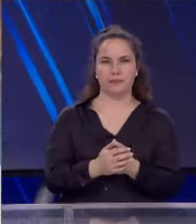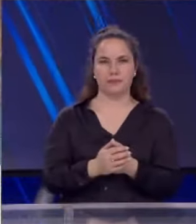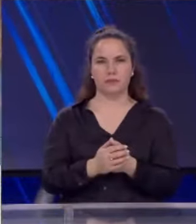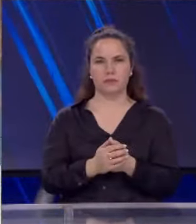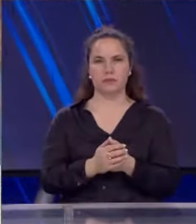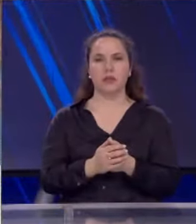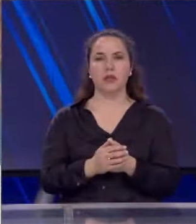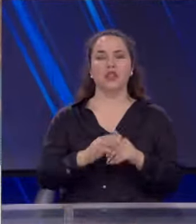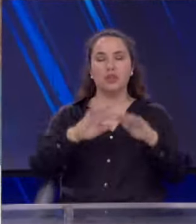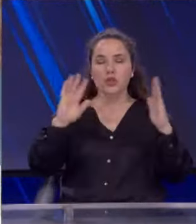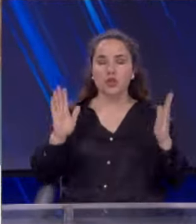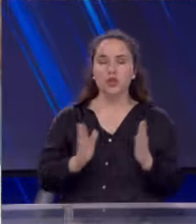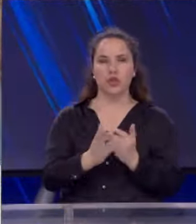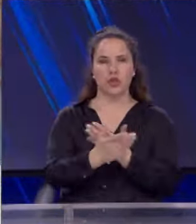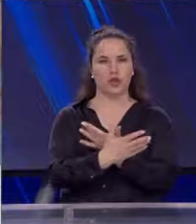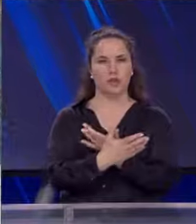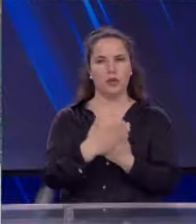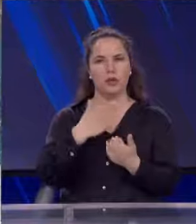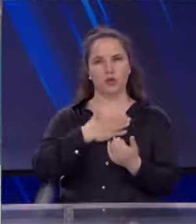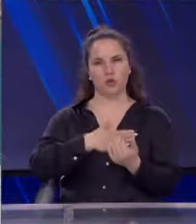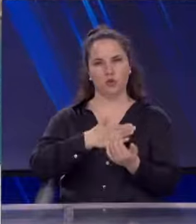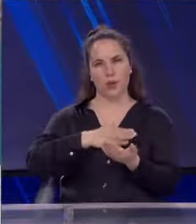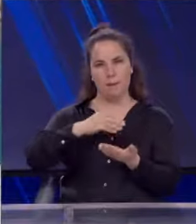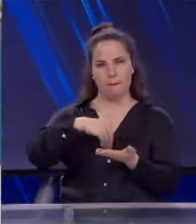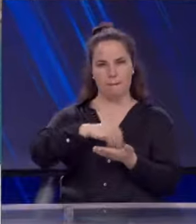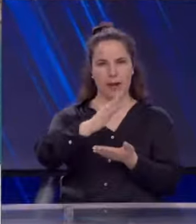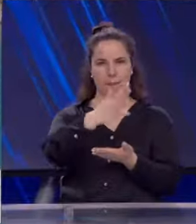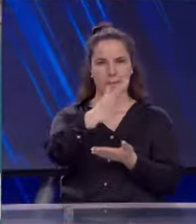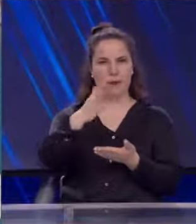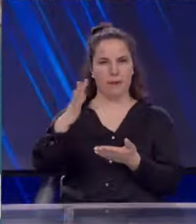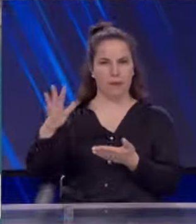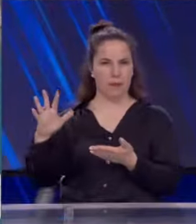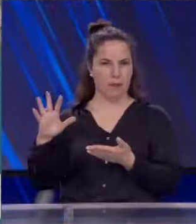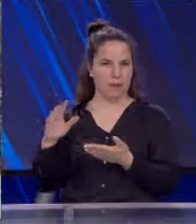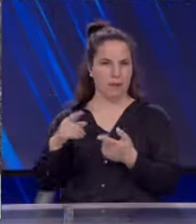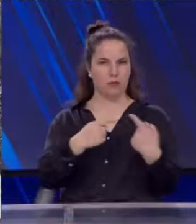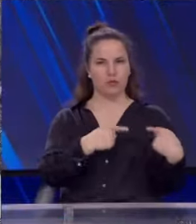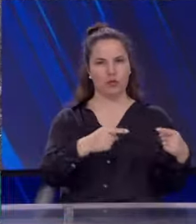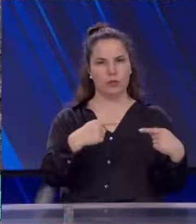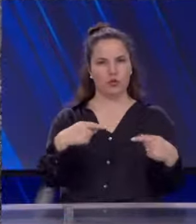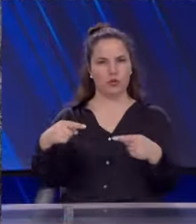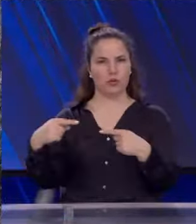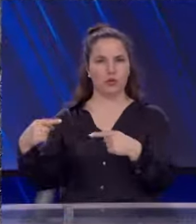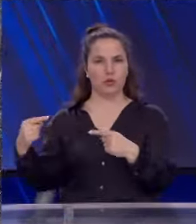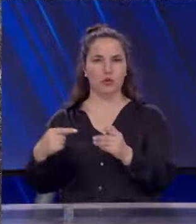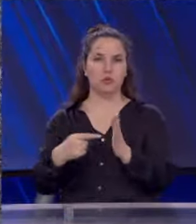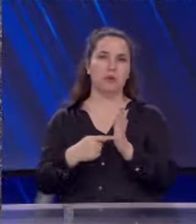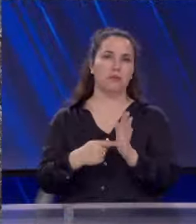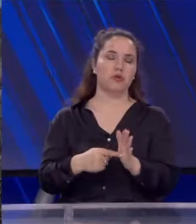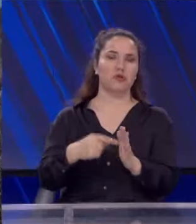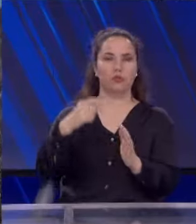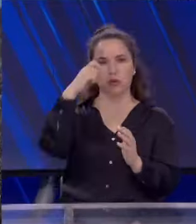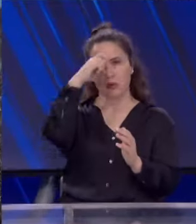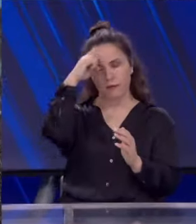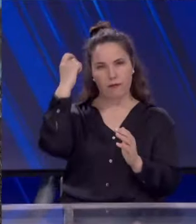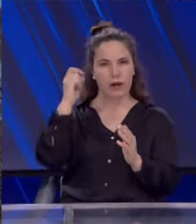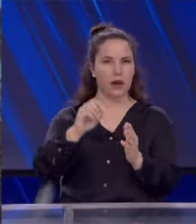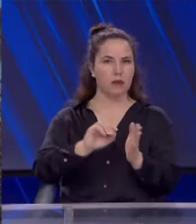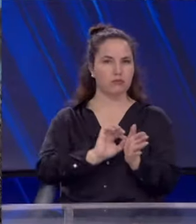në të gjithë vendin, ku përparësi kanë zonat e mbrojtura si përfaqet e dëmtuara nga zjarret, erozioni apo dëmtimet e tjera të